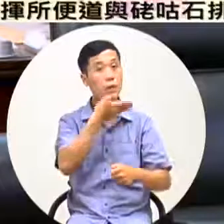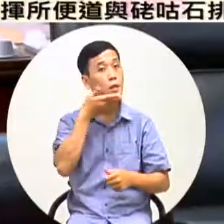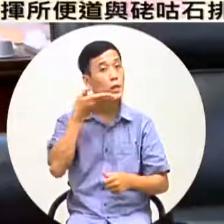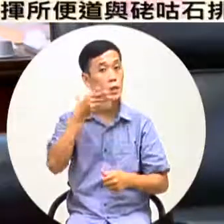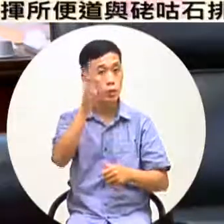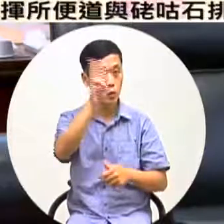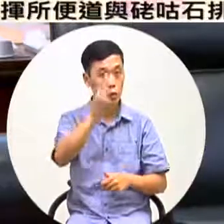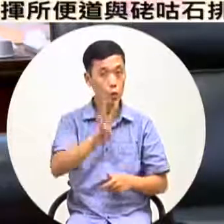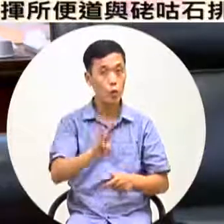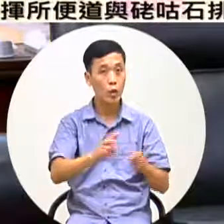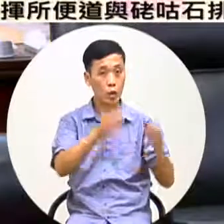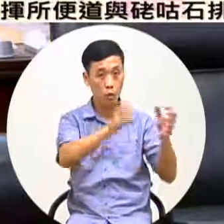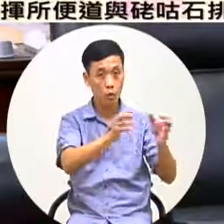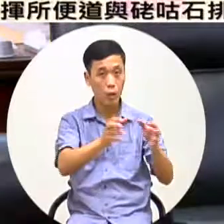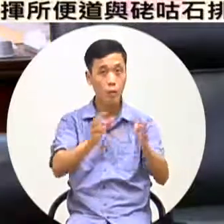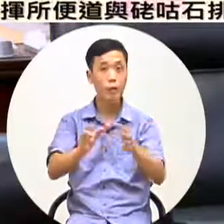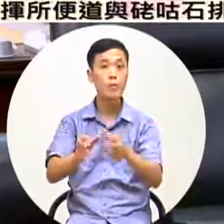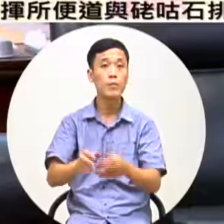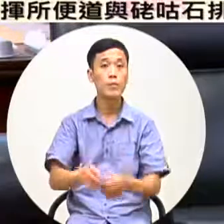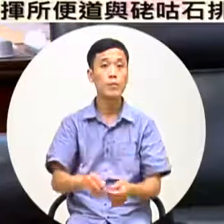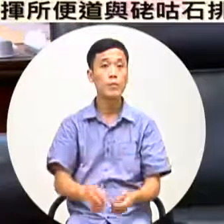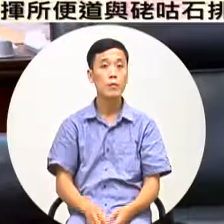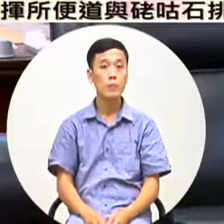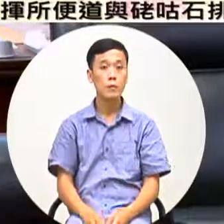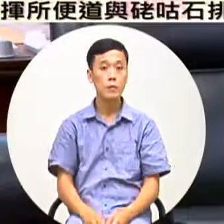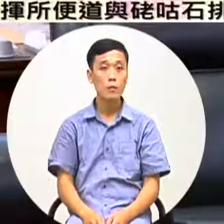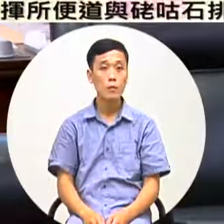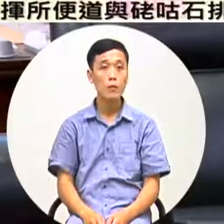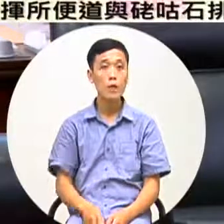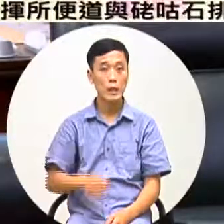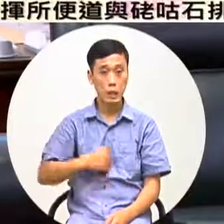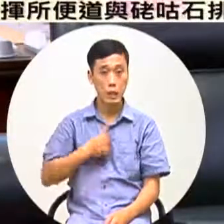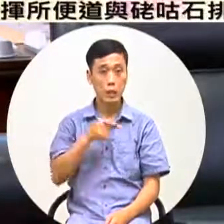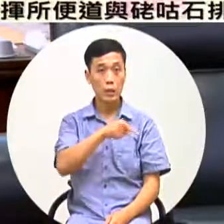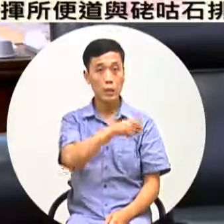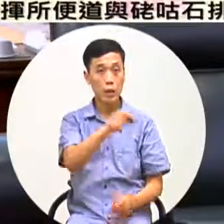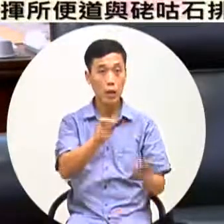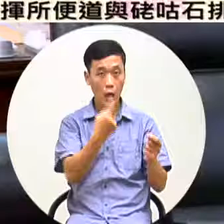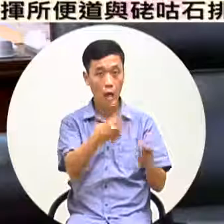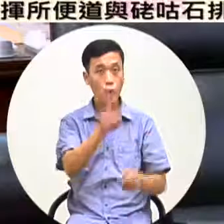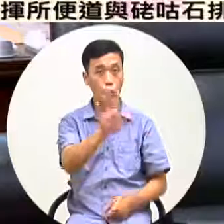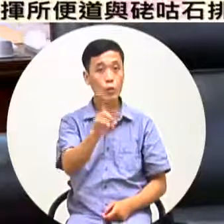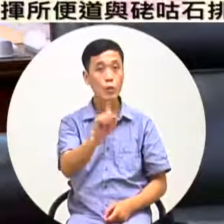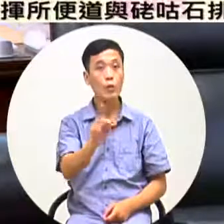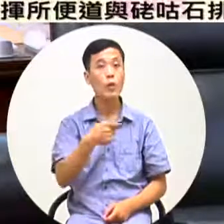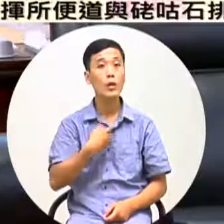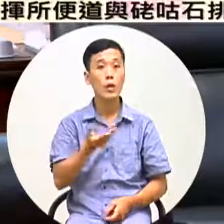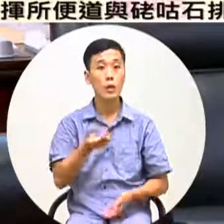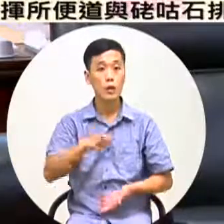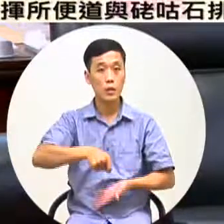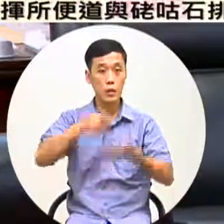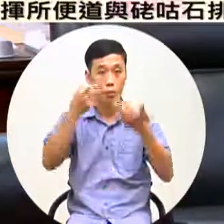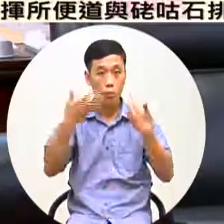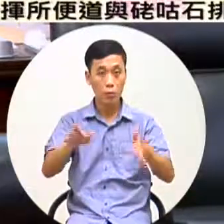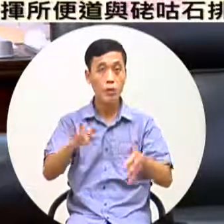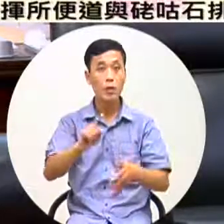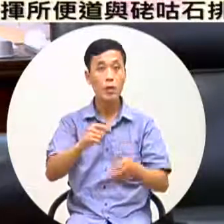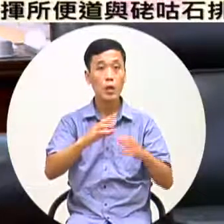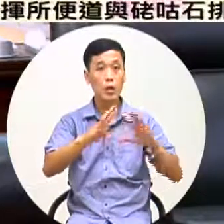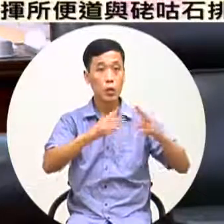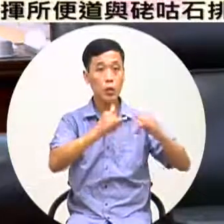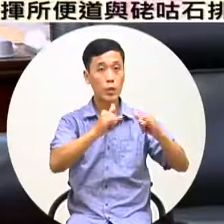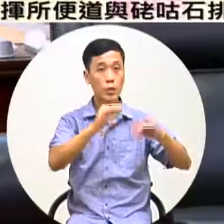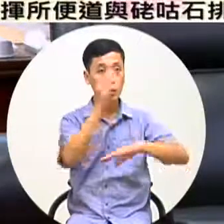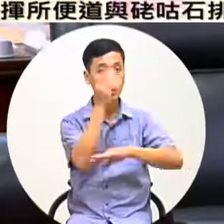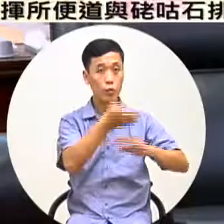分。好，那其实好，那边还有过去的一个我刚才讲的，好，从国民政府来台之后，那边有一些三层的居落，